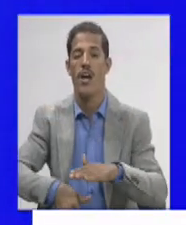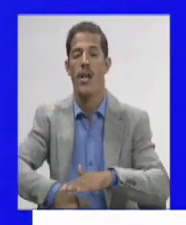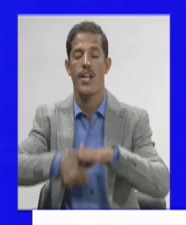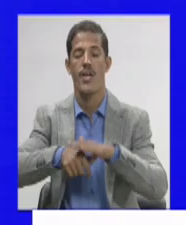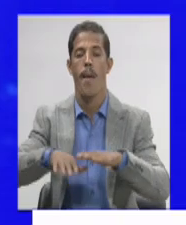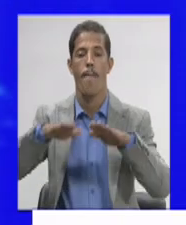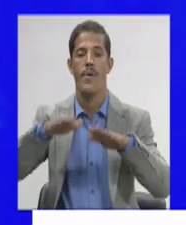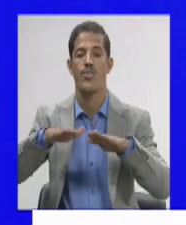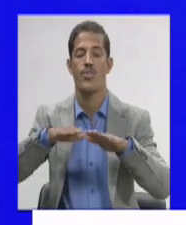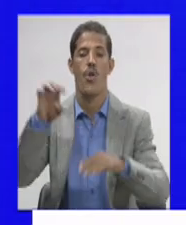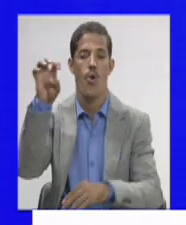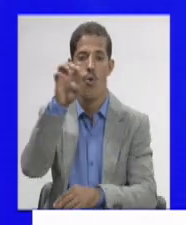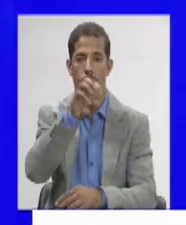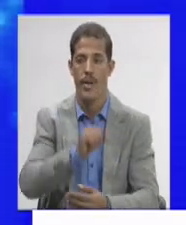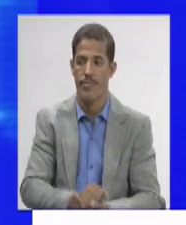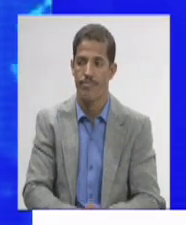ميشيل